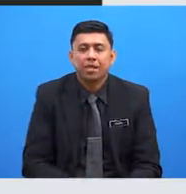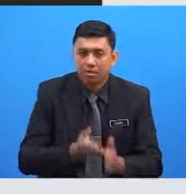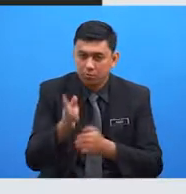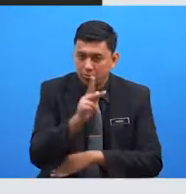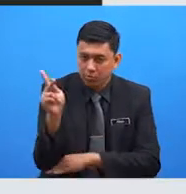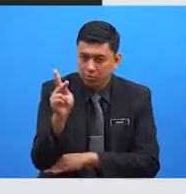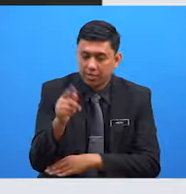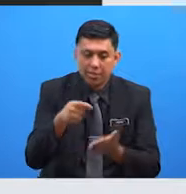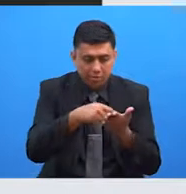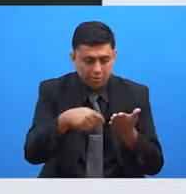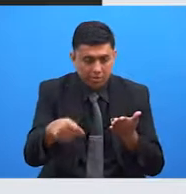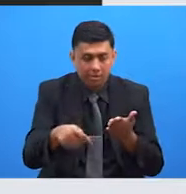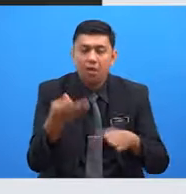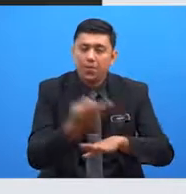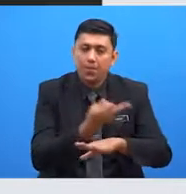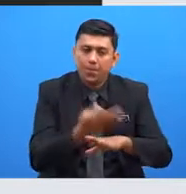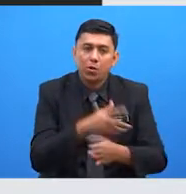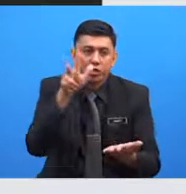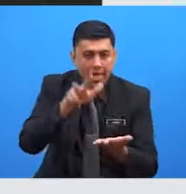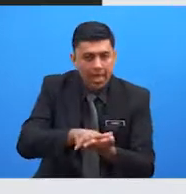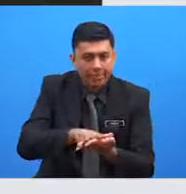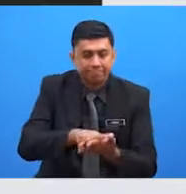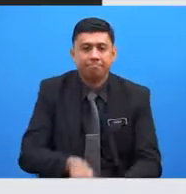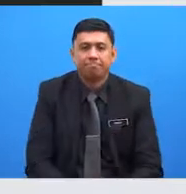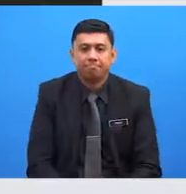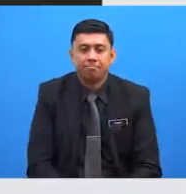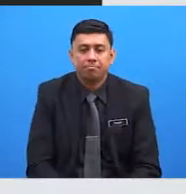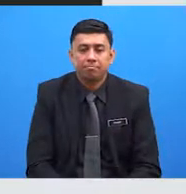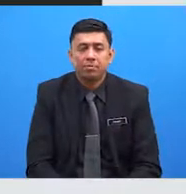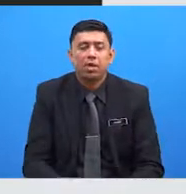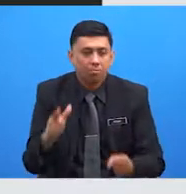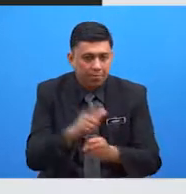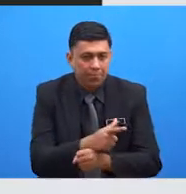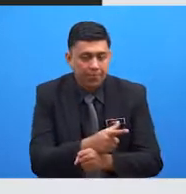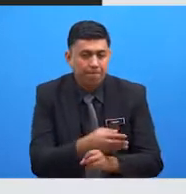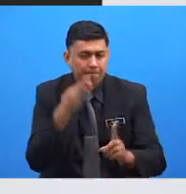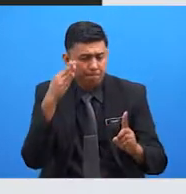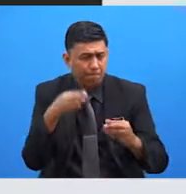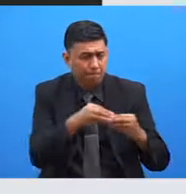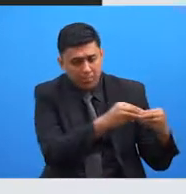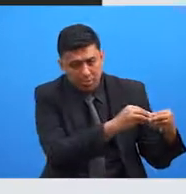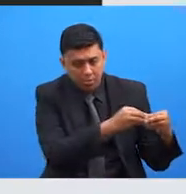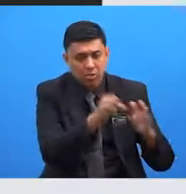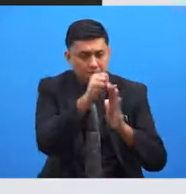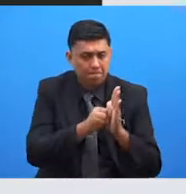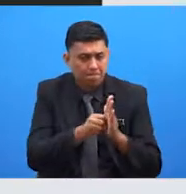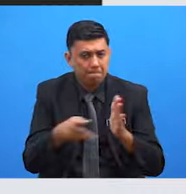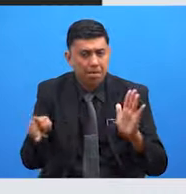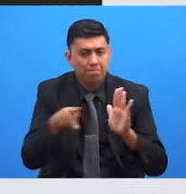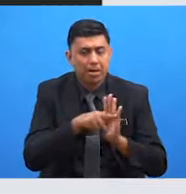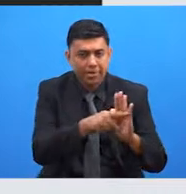Teruskan dengan menulis fungsi pengesahan. Selengkapnya perpandukan skrip yang